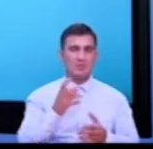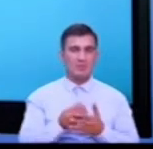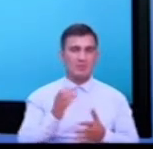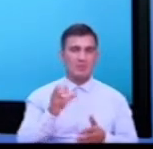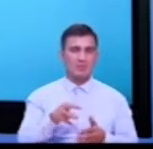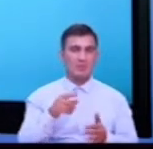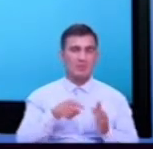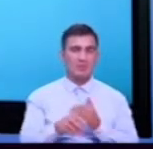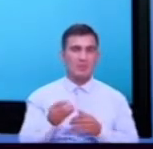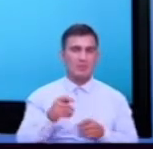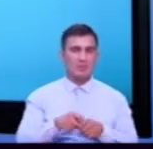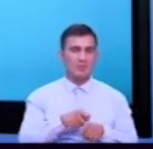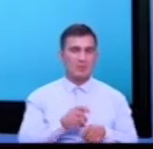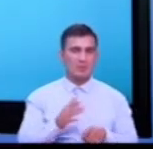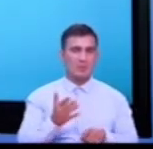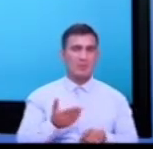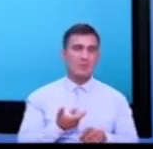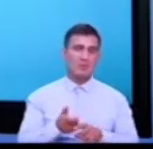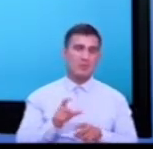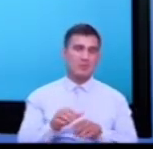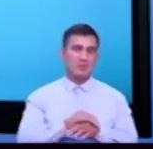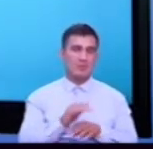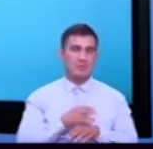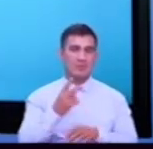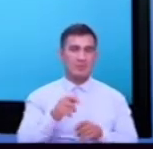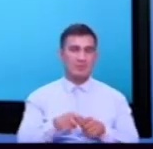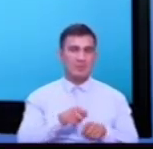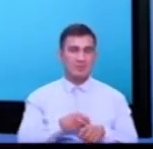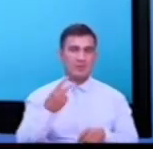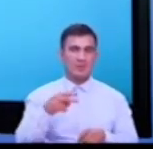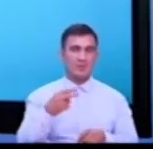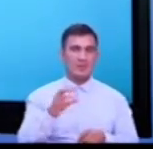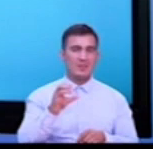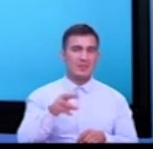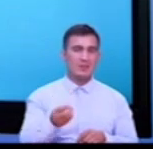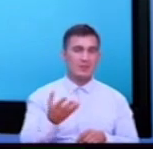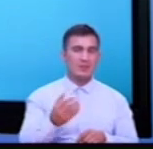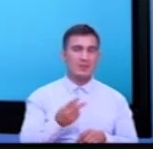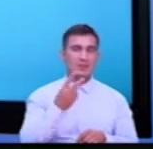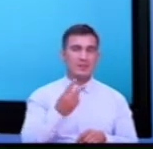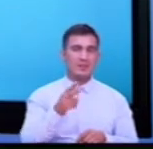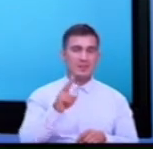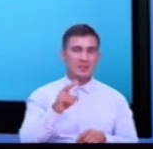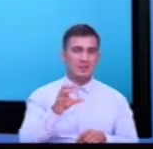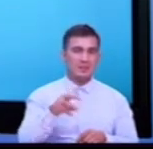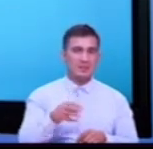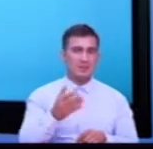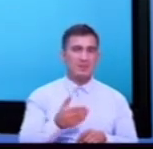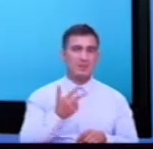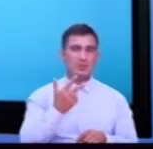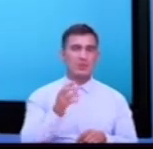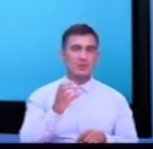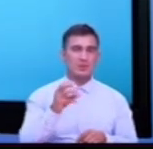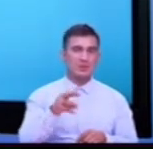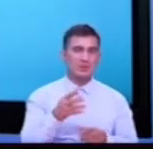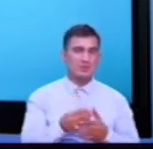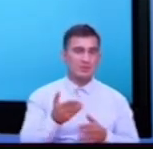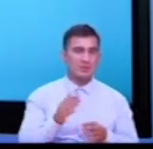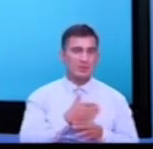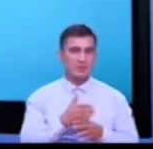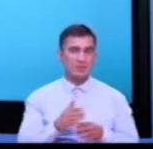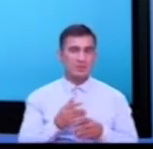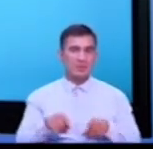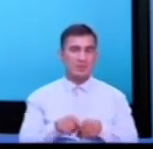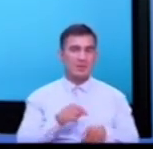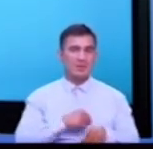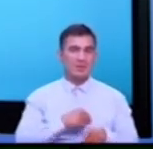santimetr necha metr bo'ladi? Barakalla 2 metr. 20 santimetrchi 2 desimetr, 3 santimetr bo'ladi.